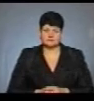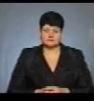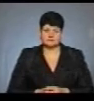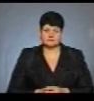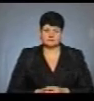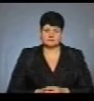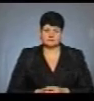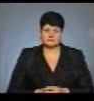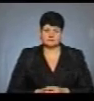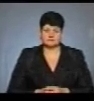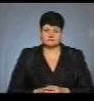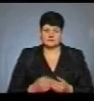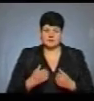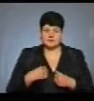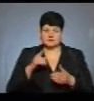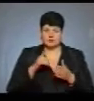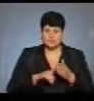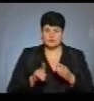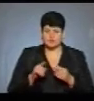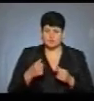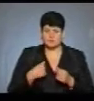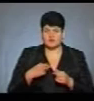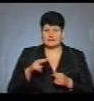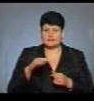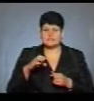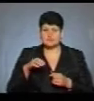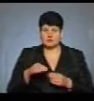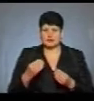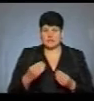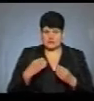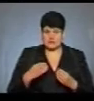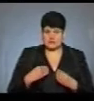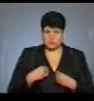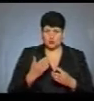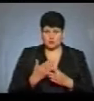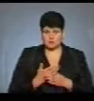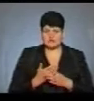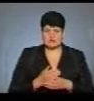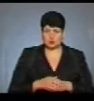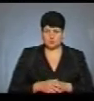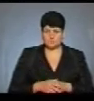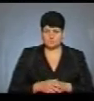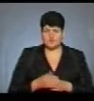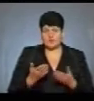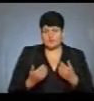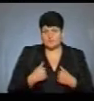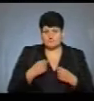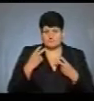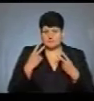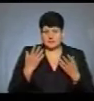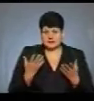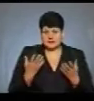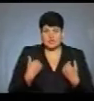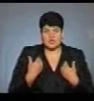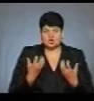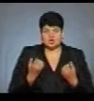Ну, я сподіваюся, що мені в листопаді дадуть за субсидію. Але не знаю, я ще